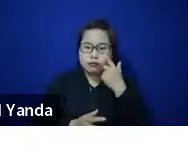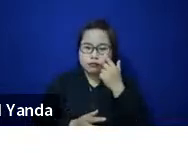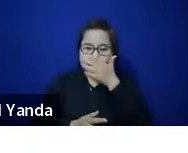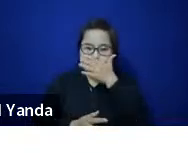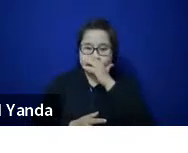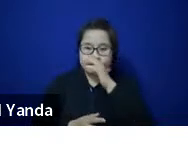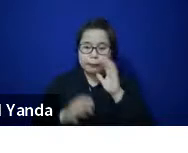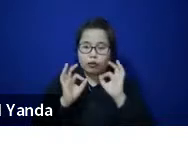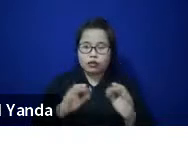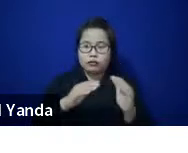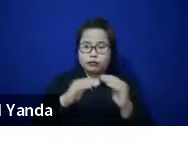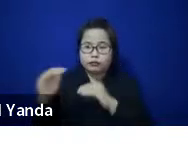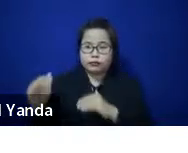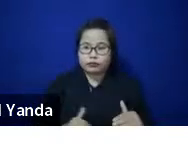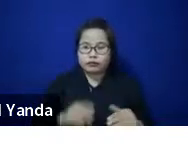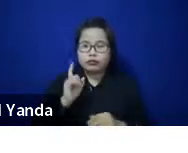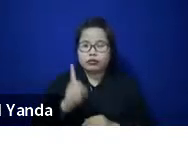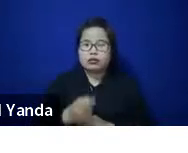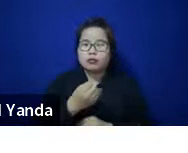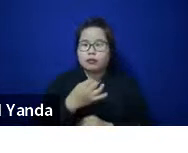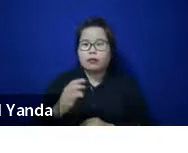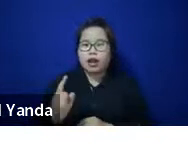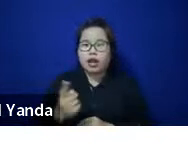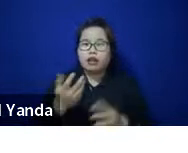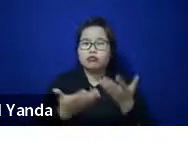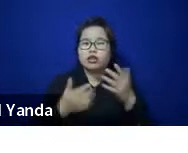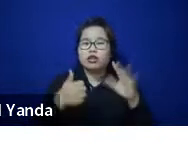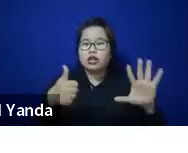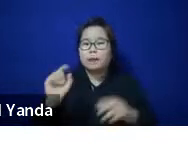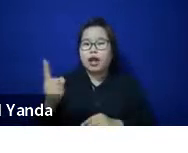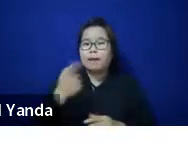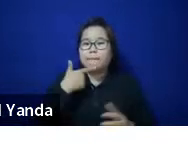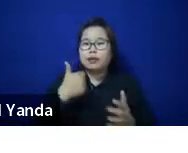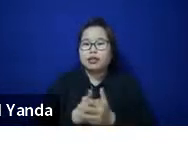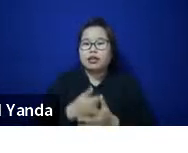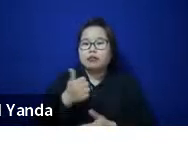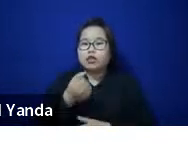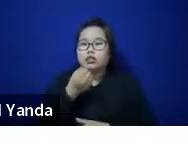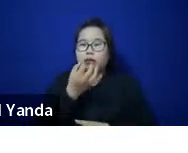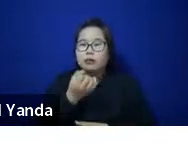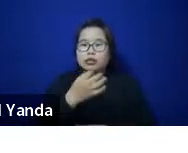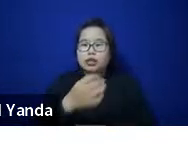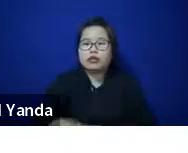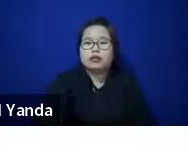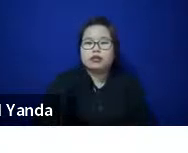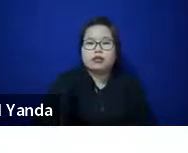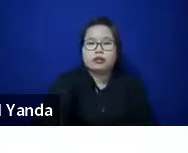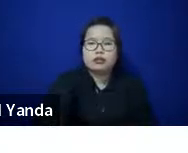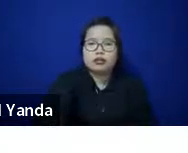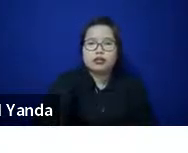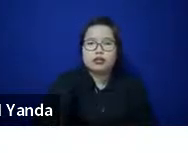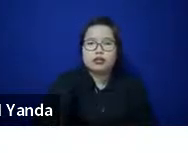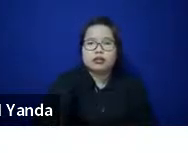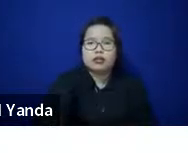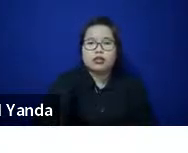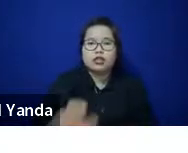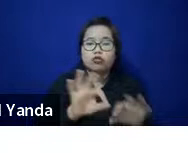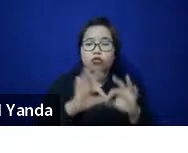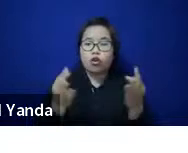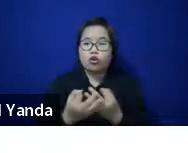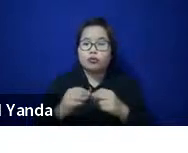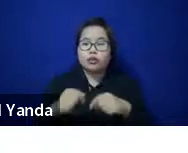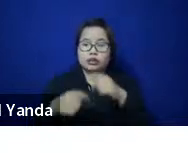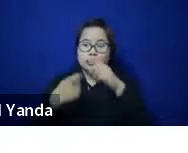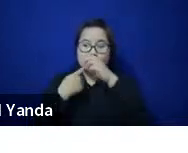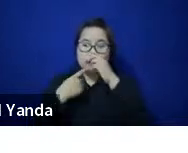ya, next step, saya kira ada beberapa hal, ada 6 hal penting yang ingin kami sampaikan melalui forum ini. Jadi yang pertama terkait